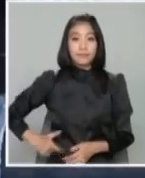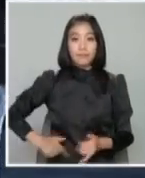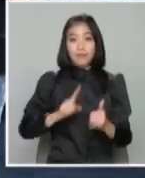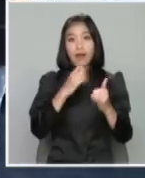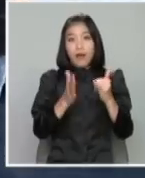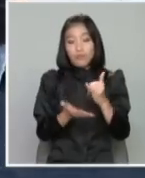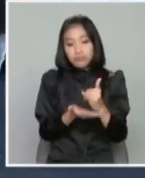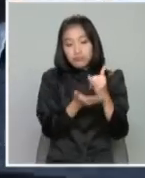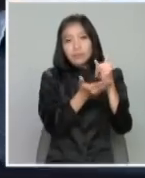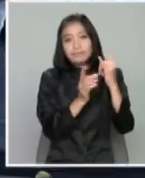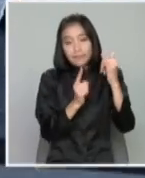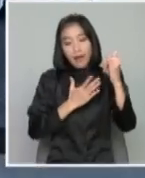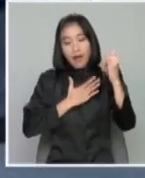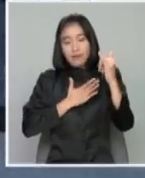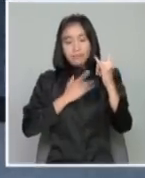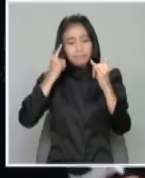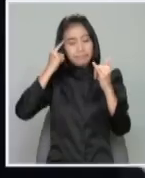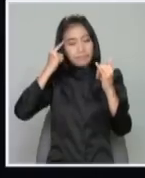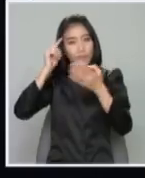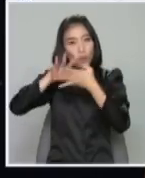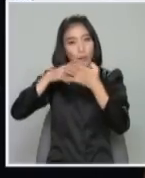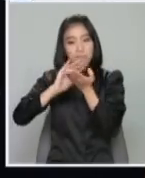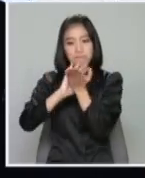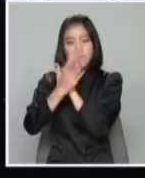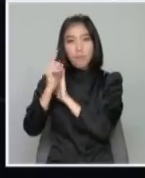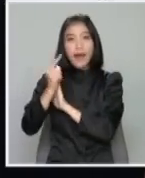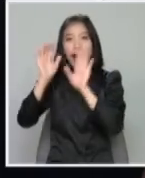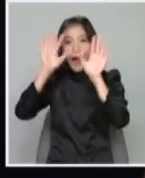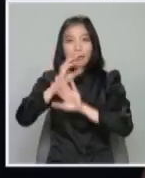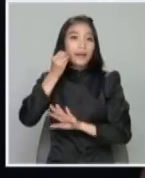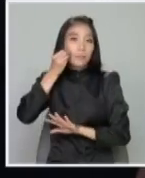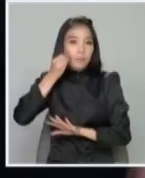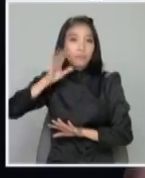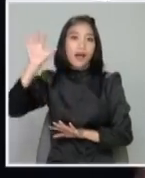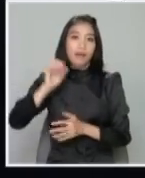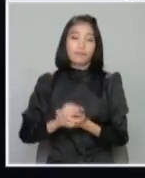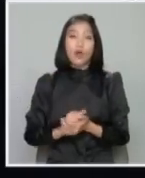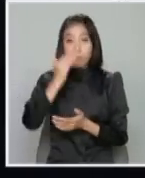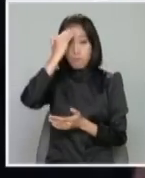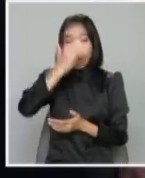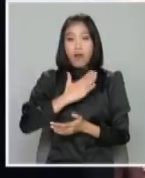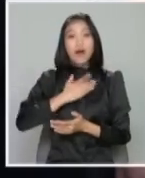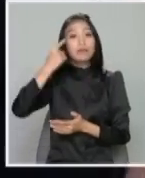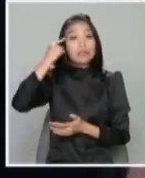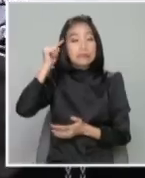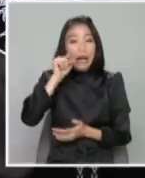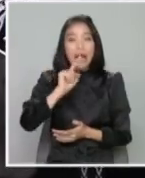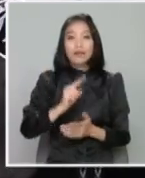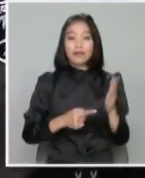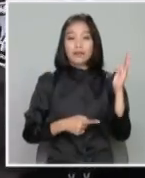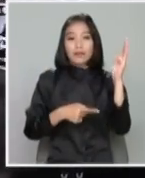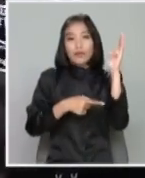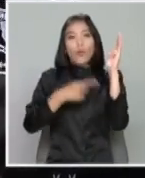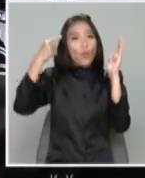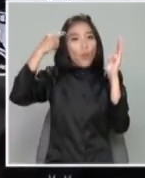เซ็ปต์เป็นกลับบ้านโฮมคัมมิ่งเพราะว่าเราก็ถือว่าหัวหินเป็นเหมือนบ้านเราเหมือนกันโดยดูทั่วไปแล้วเนี่ย